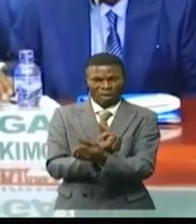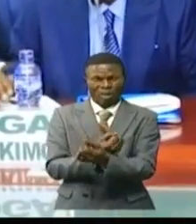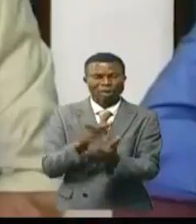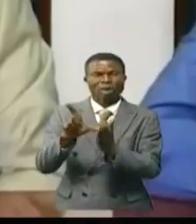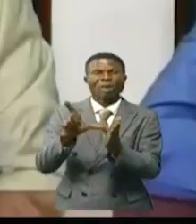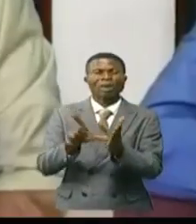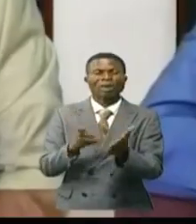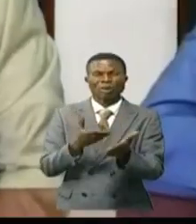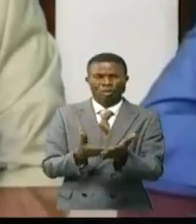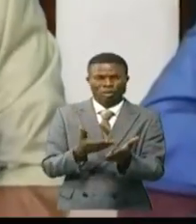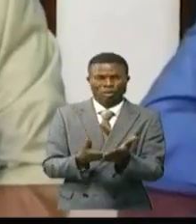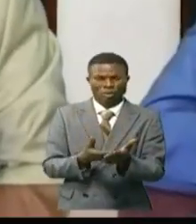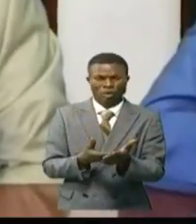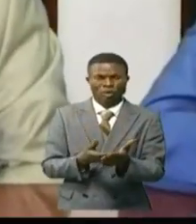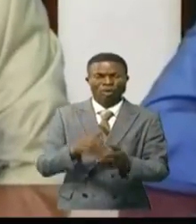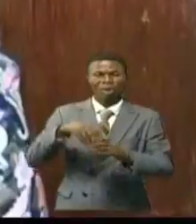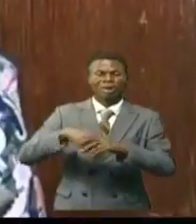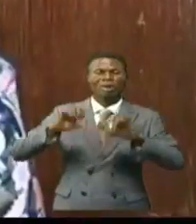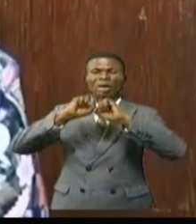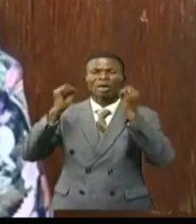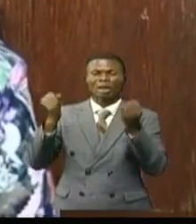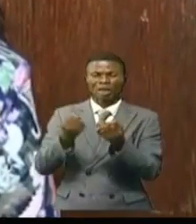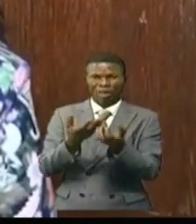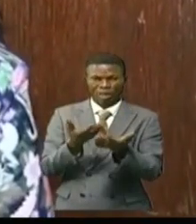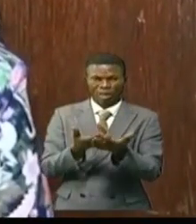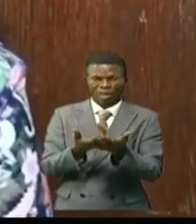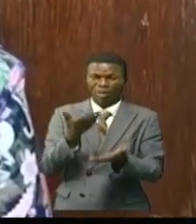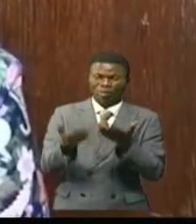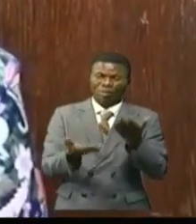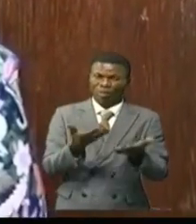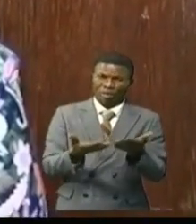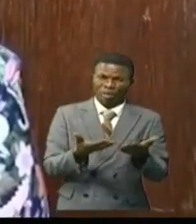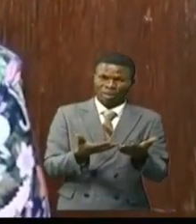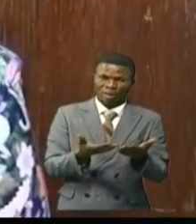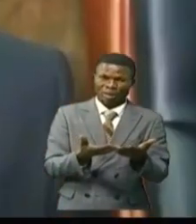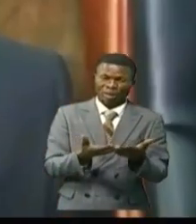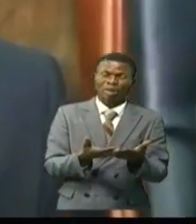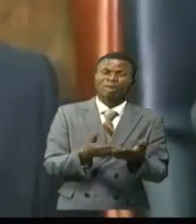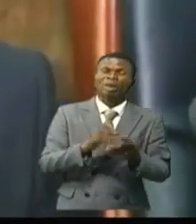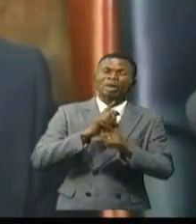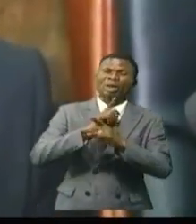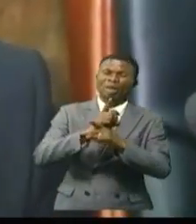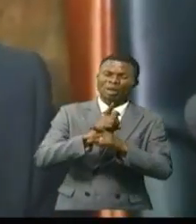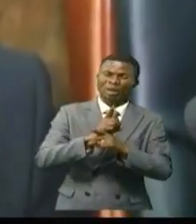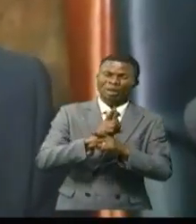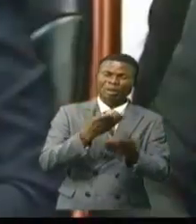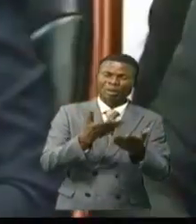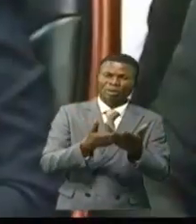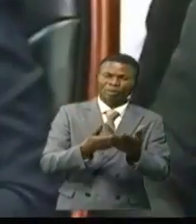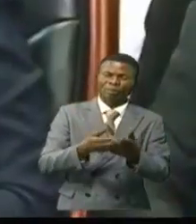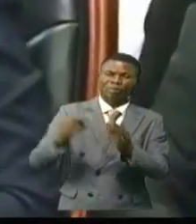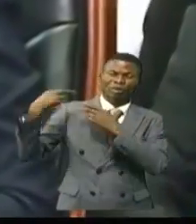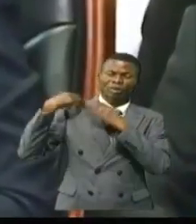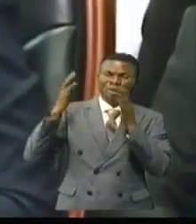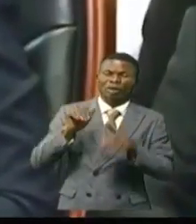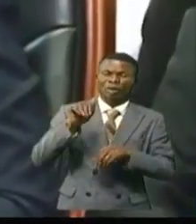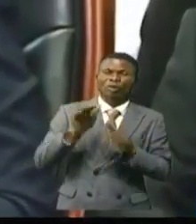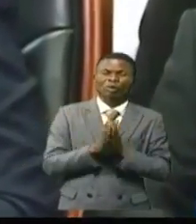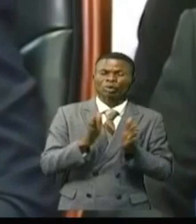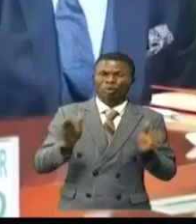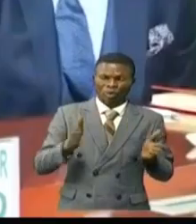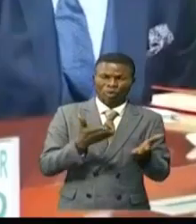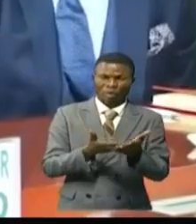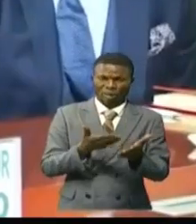des textes qui régissent cette entreprise. Le texte phare étant l'acte uniforme de l'OADA. La réaction du directeur général